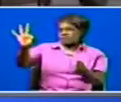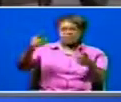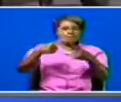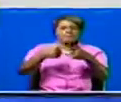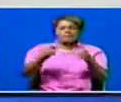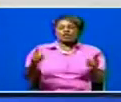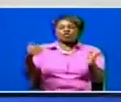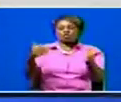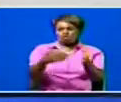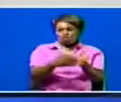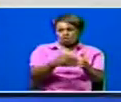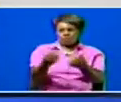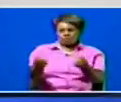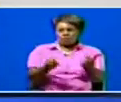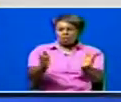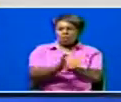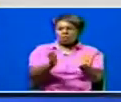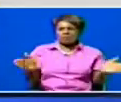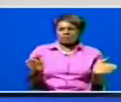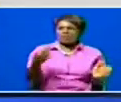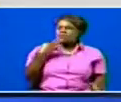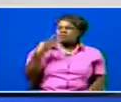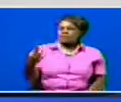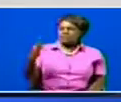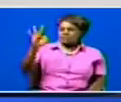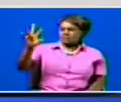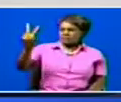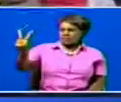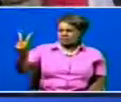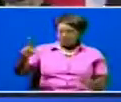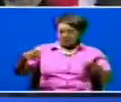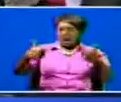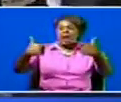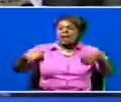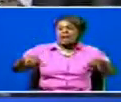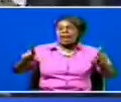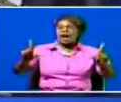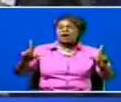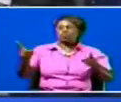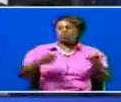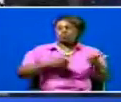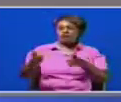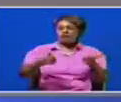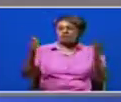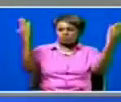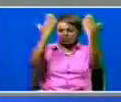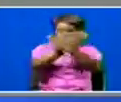lakini ikasimamishwa kwa magari ya umma 338 yaliyopewa vibali maalum Juni